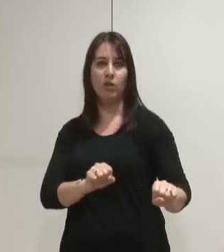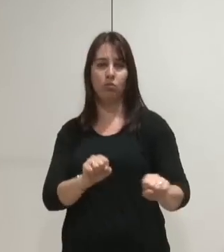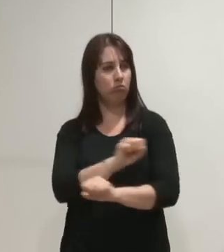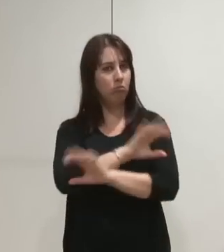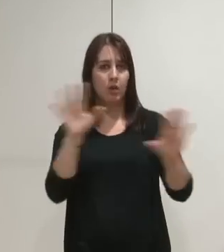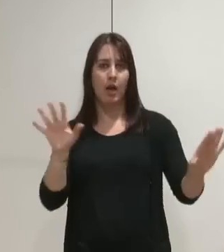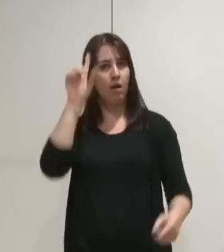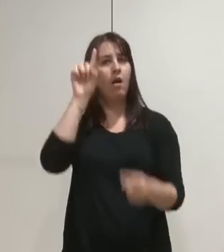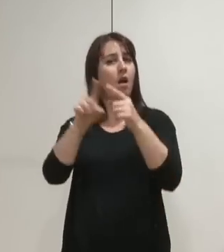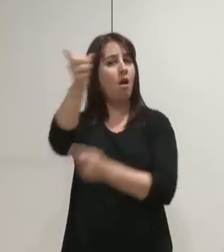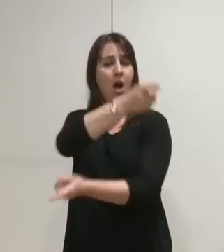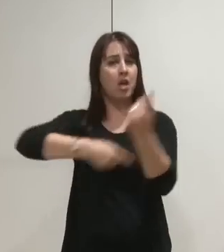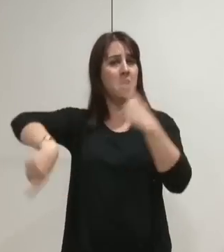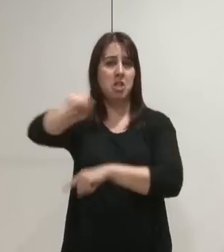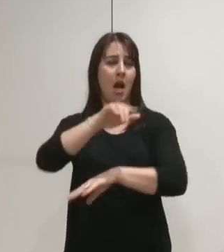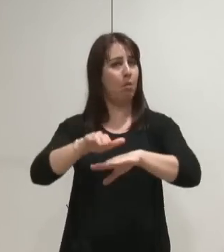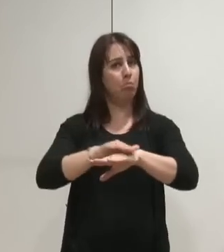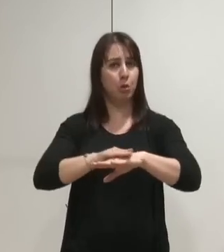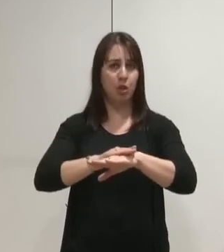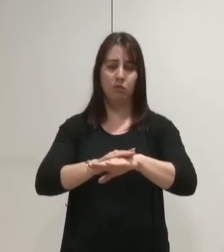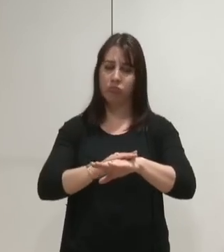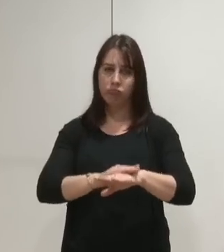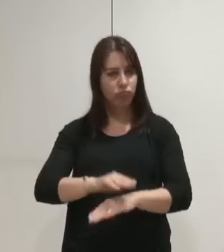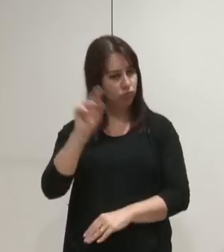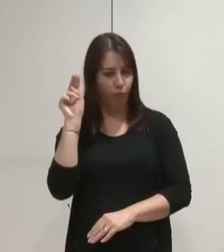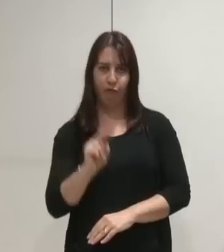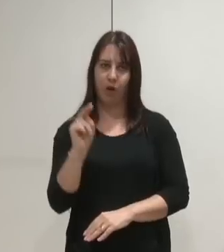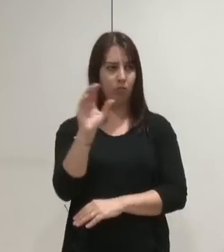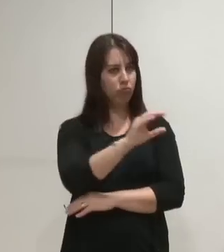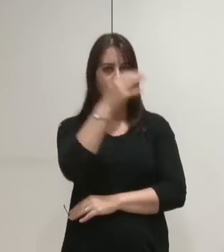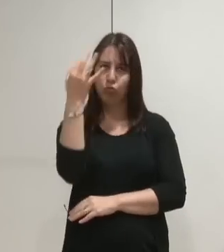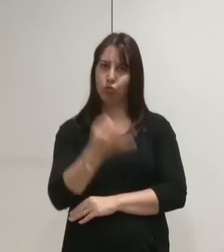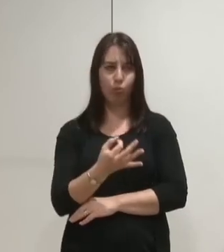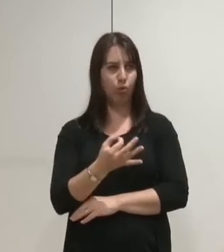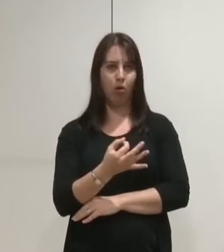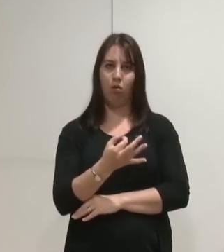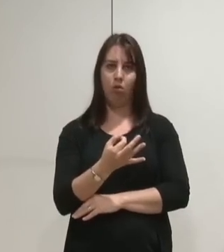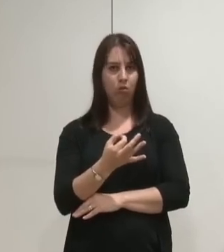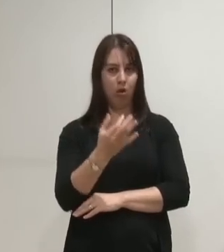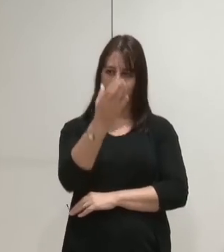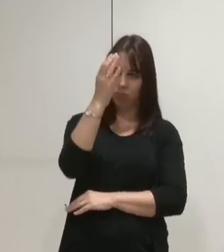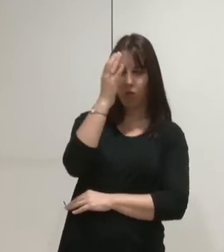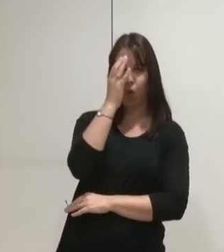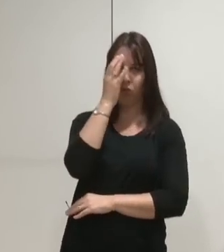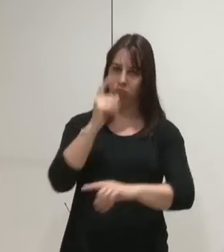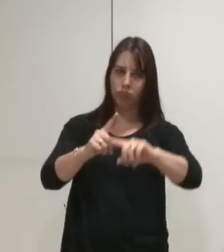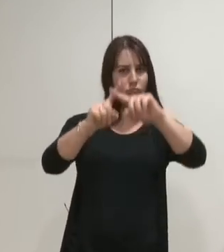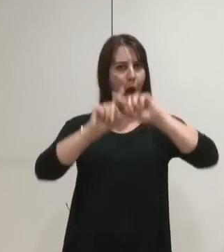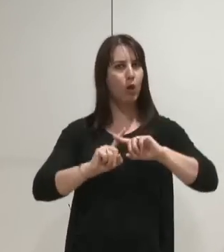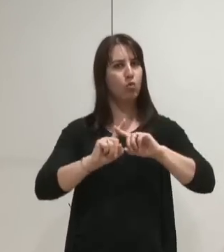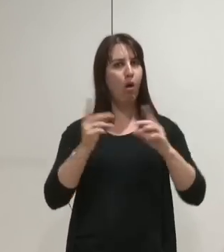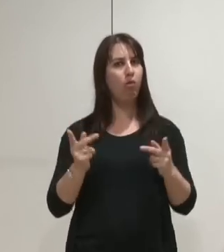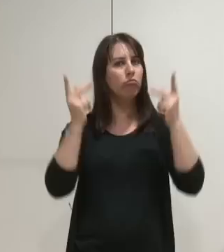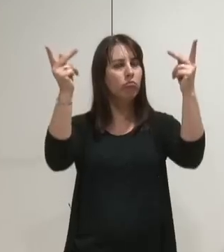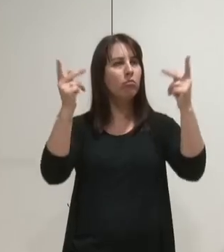motif d'intérêt général est tout à fait opposable font que la